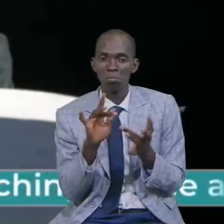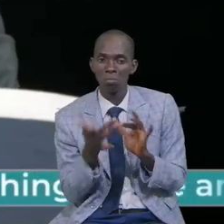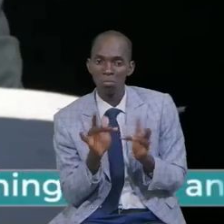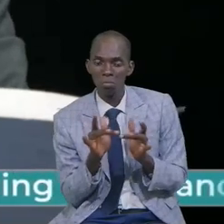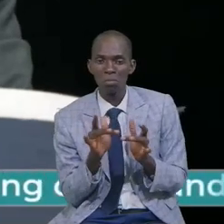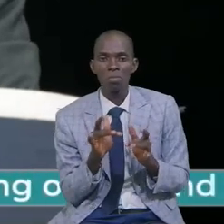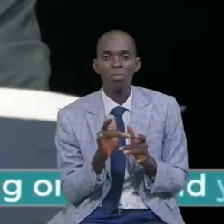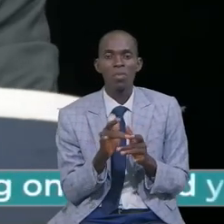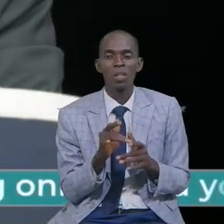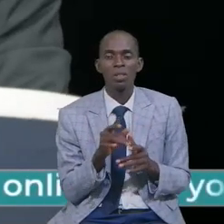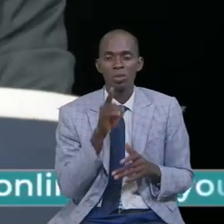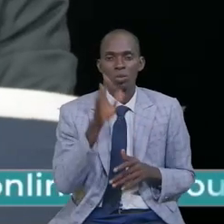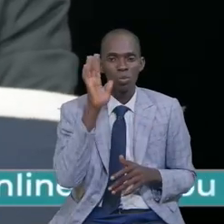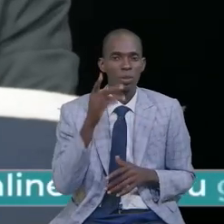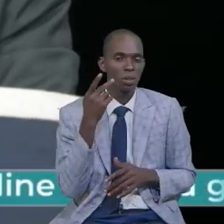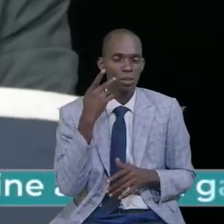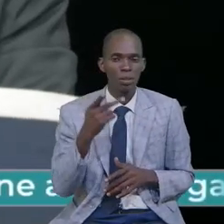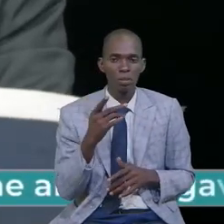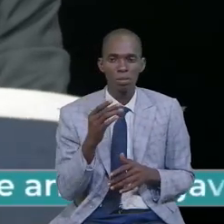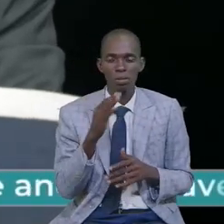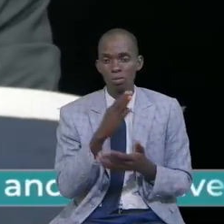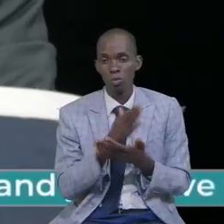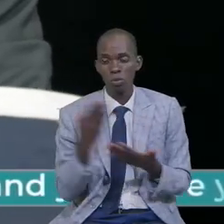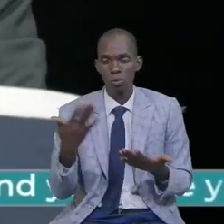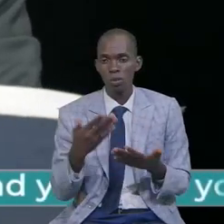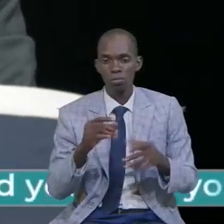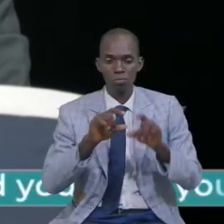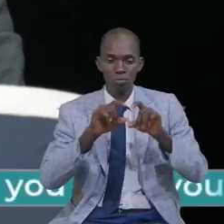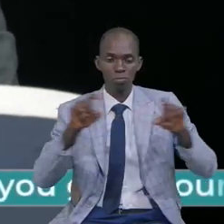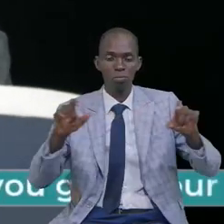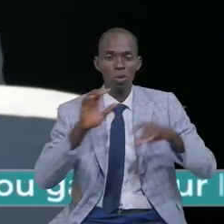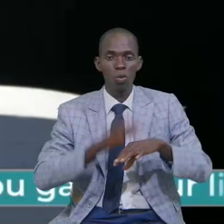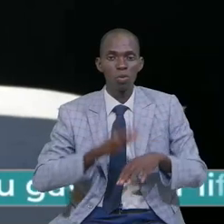vous verrez donc un lien qui s'affiche sur votre écran.